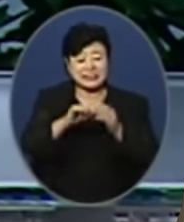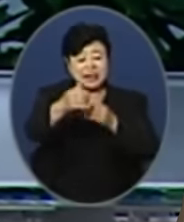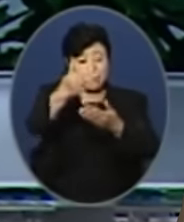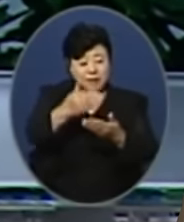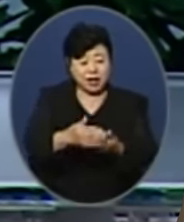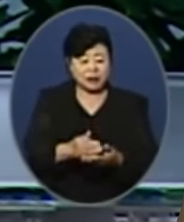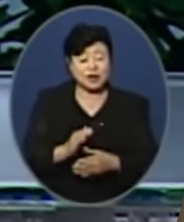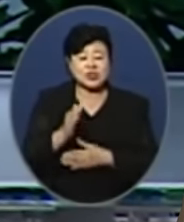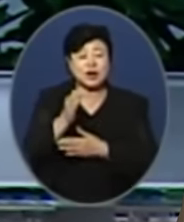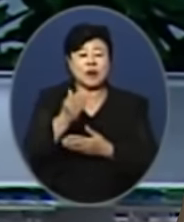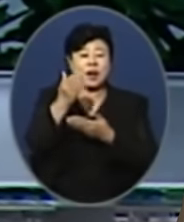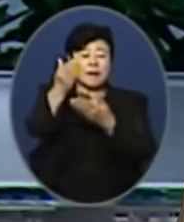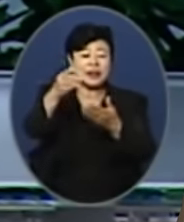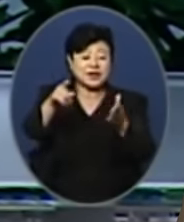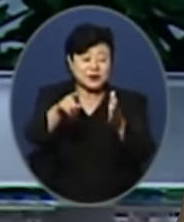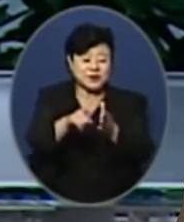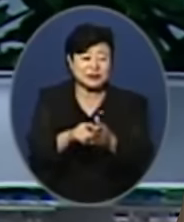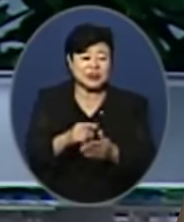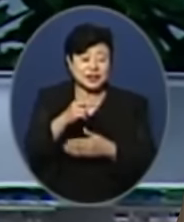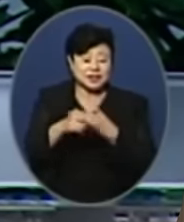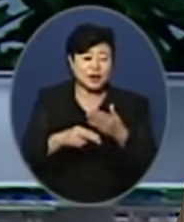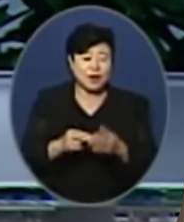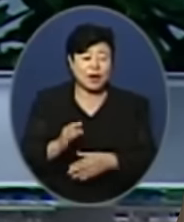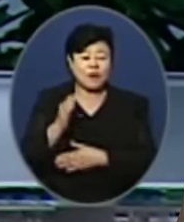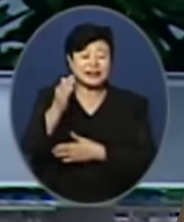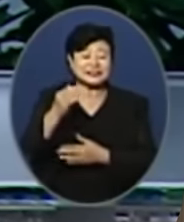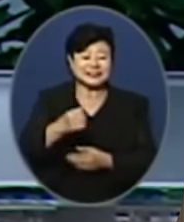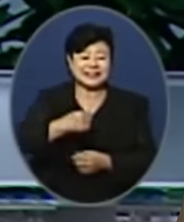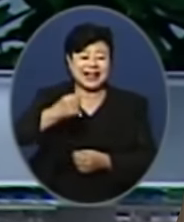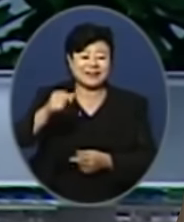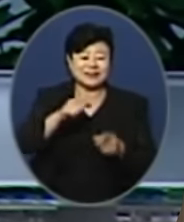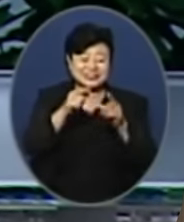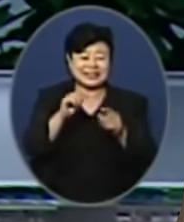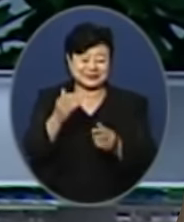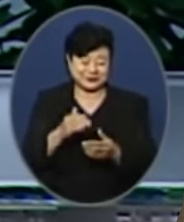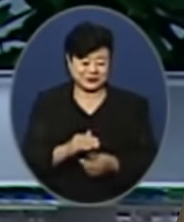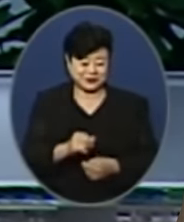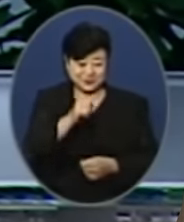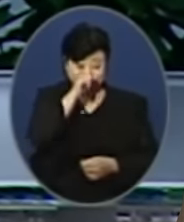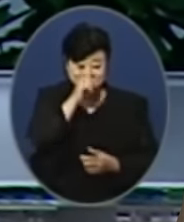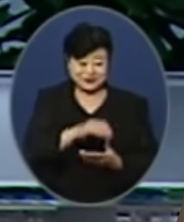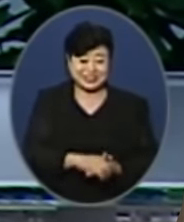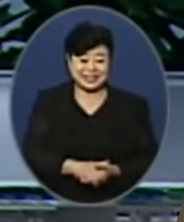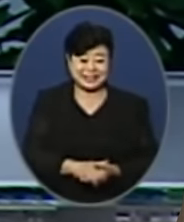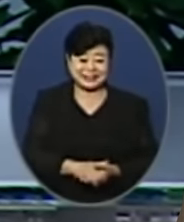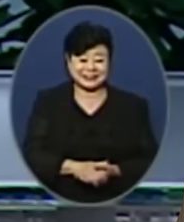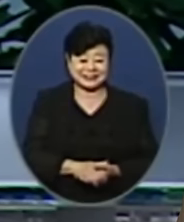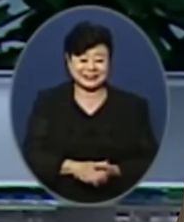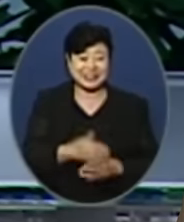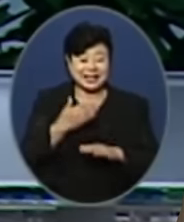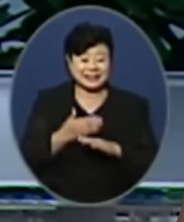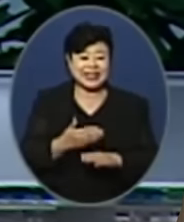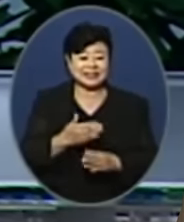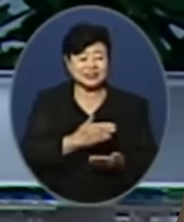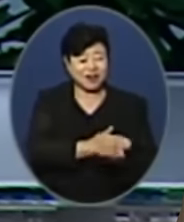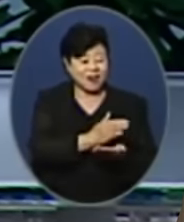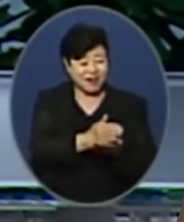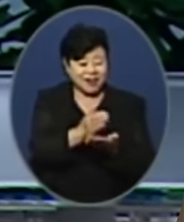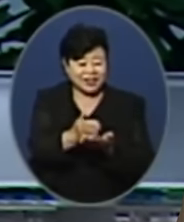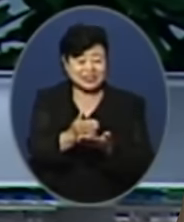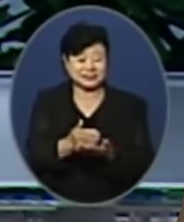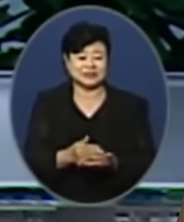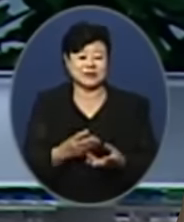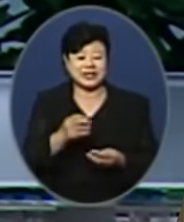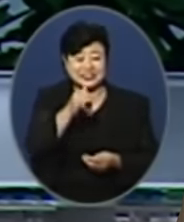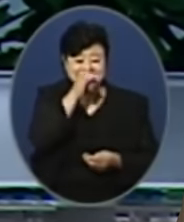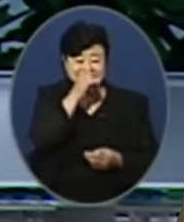상급을 받고 영광의 광채를 안고서 들어가는 것이 얼마나 좋지 않겠습니까? 다른 여러 가지 다른